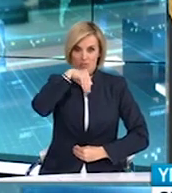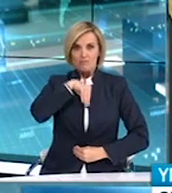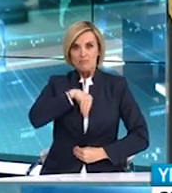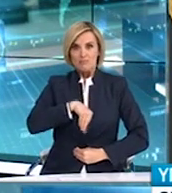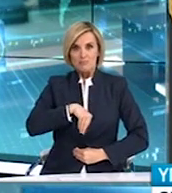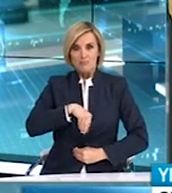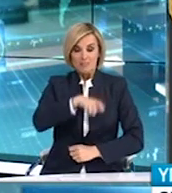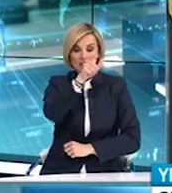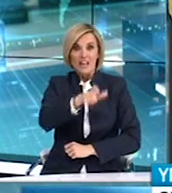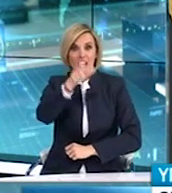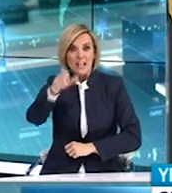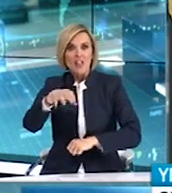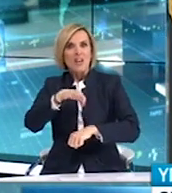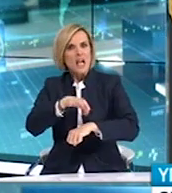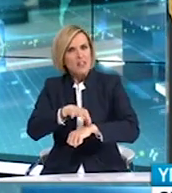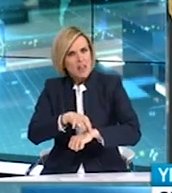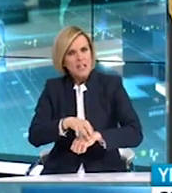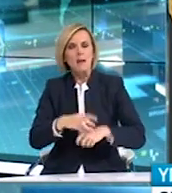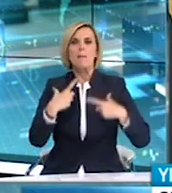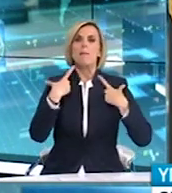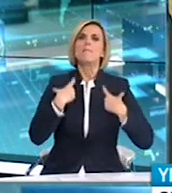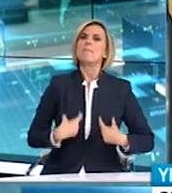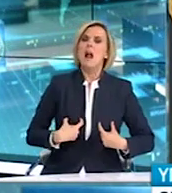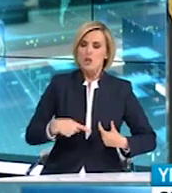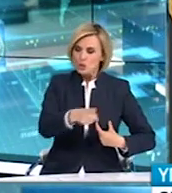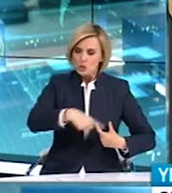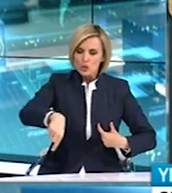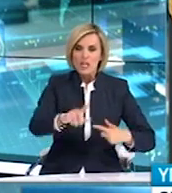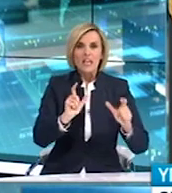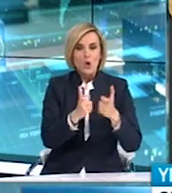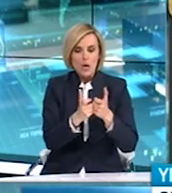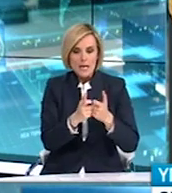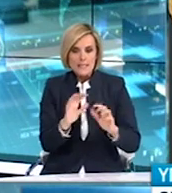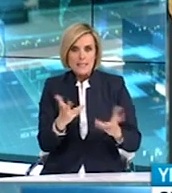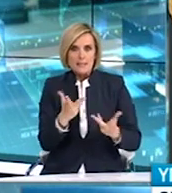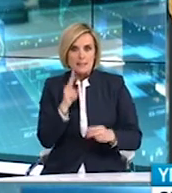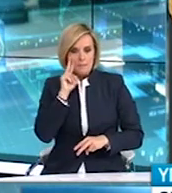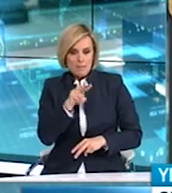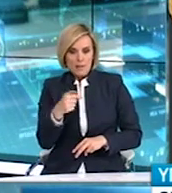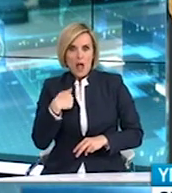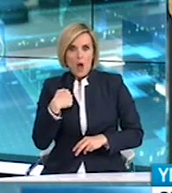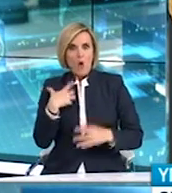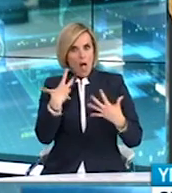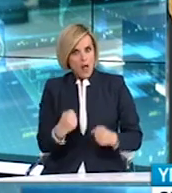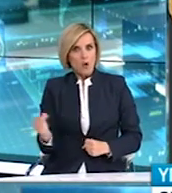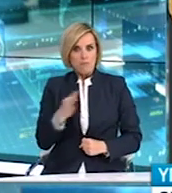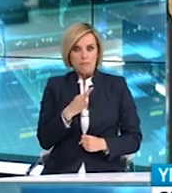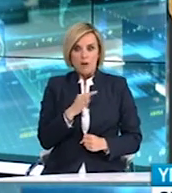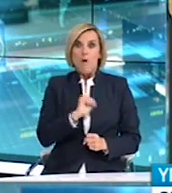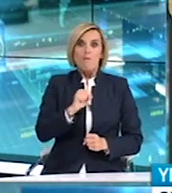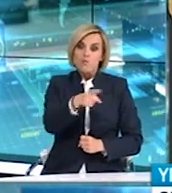οι ασθενείς, καθώς και μέλη της οικογένειάς τους, μπορεί να νιώθουν στιγματισμένοι από ανθρώπους που φοβούνται ότι θα κολλήσουν από αυτούς τον